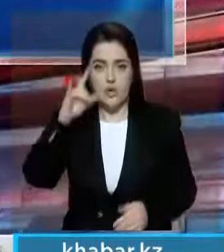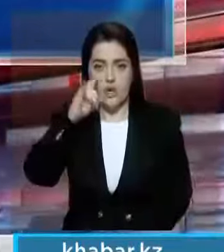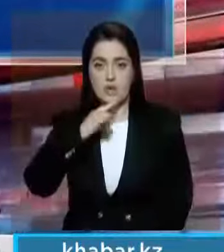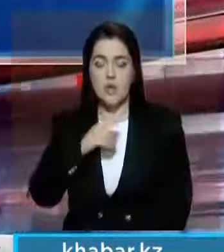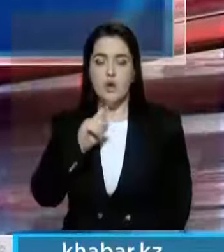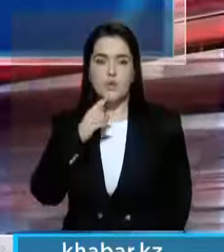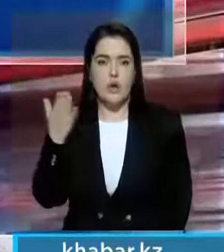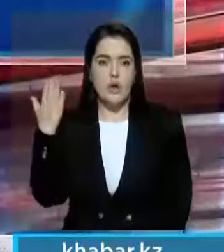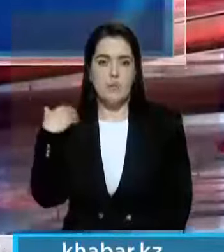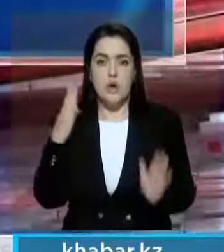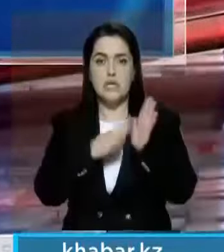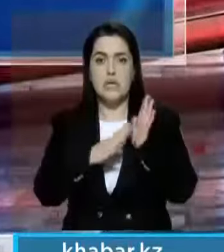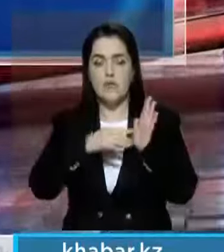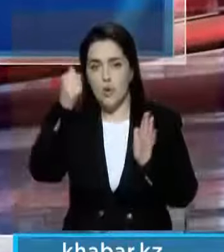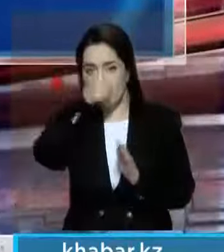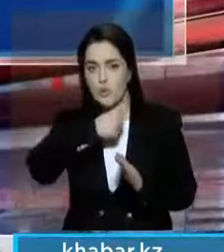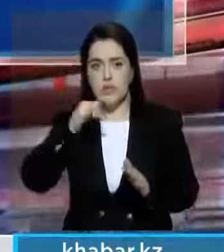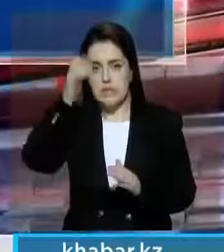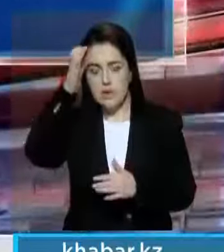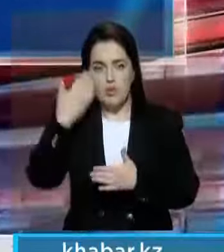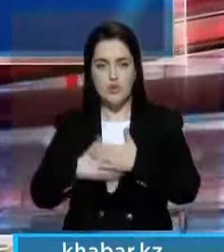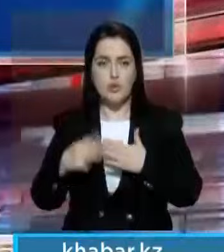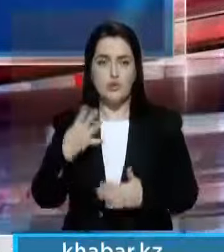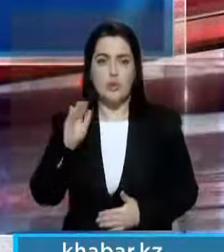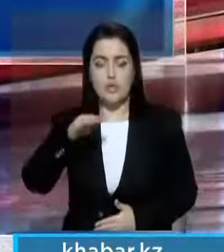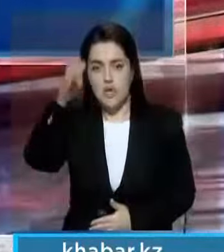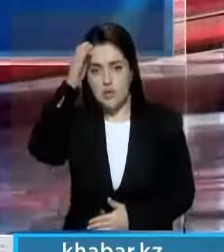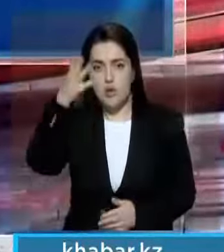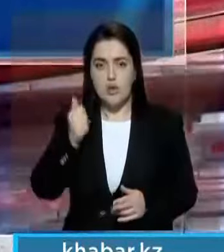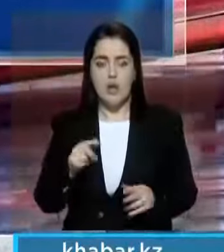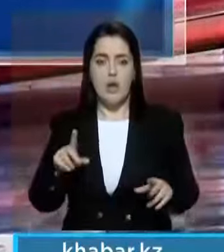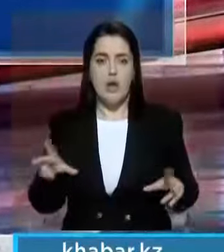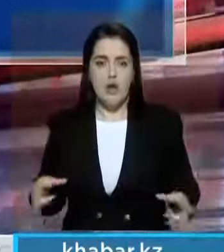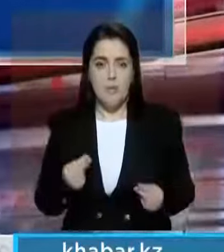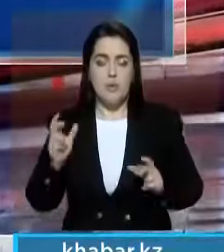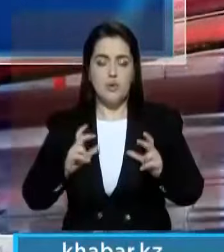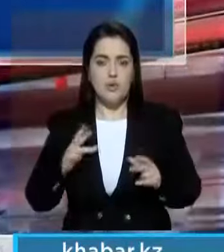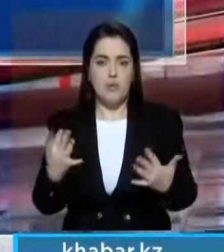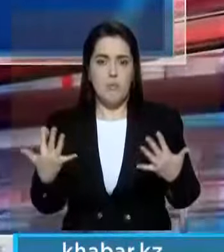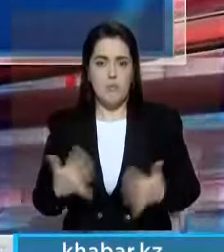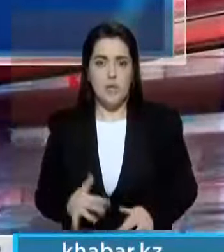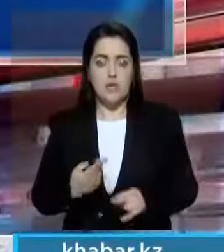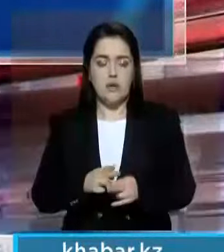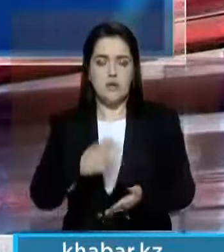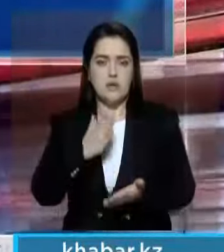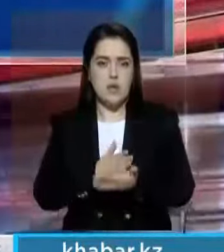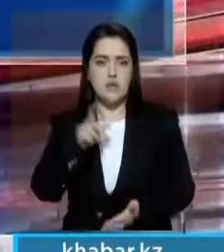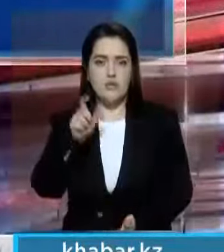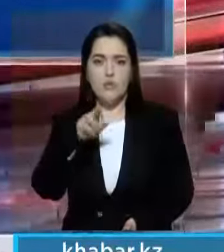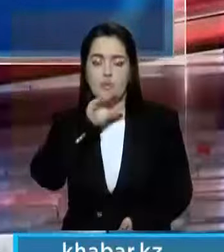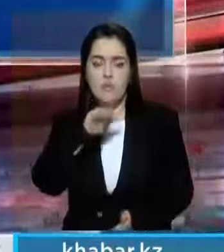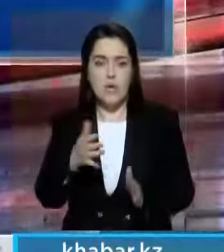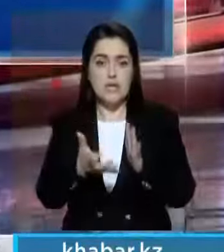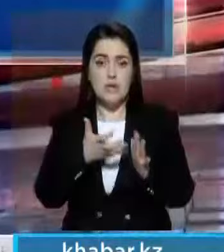девяностые годы из науки ушло 40.000 учёных конечно многие институты смогли выжить но наука понесла большие потери на системном уровне сегодня мы